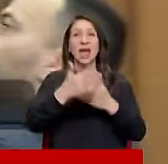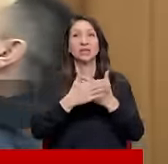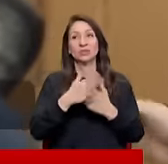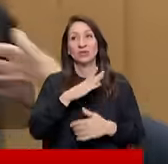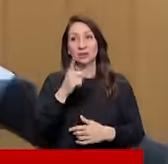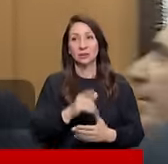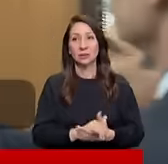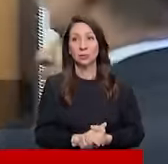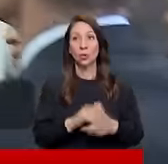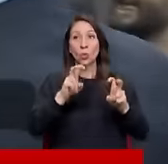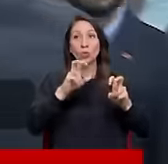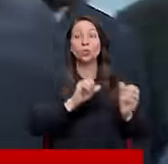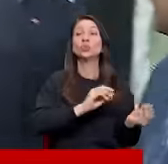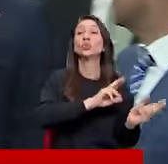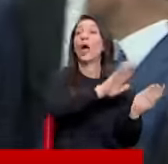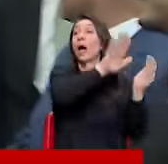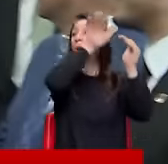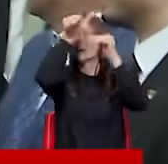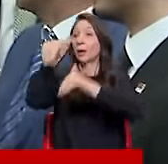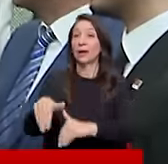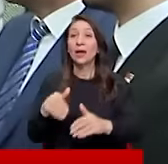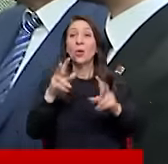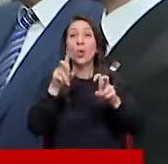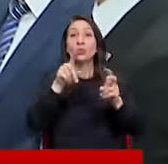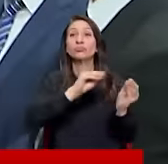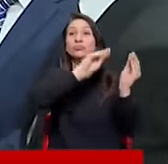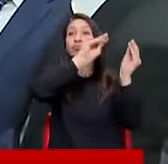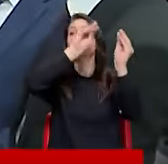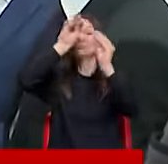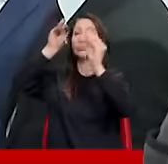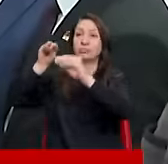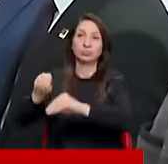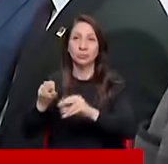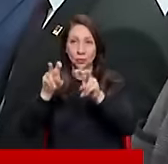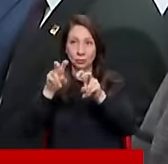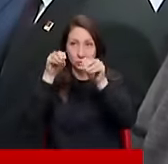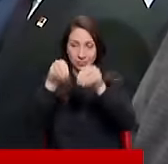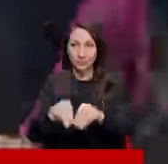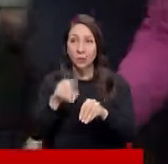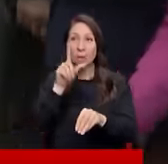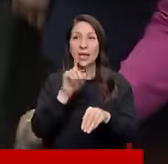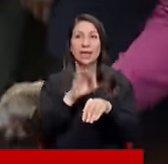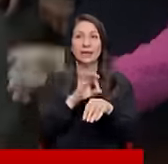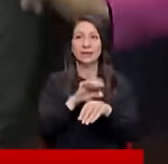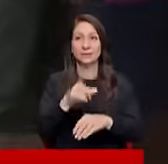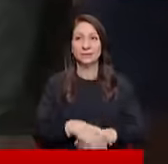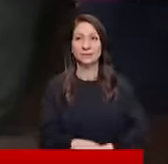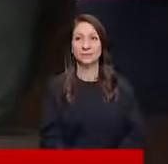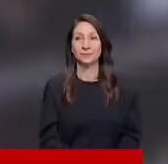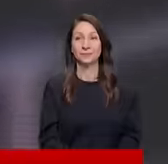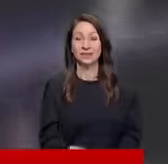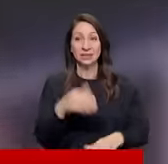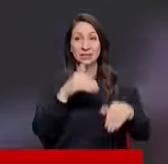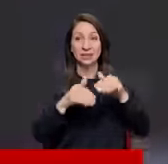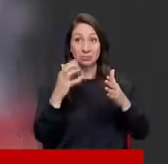vardı. Koltuk uçarak geliyor yani. Elden ele taşınarak havadan geldi makam koltuğu ve o ilk anlar.